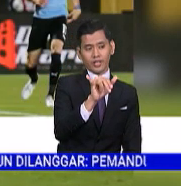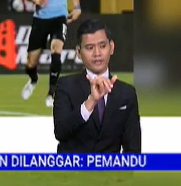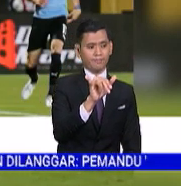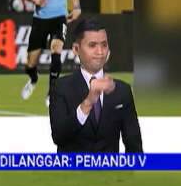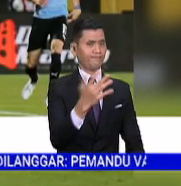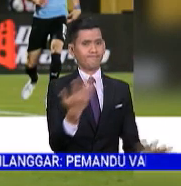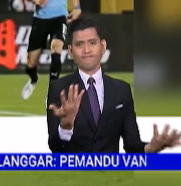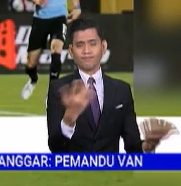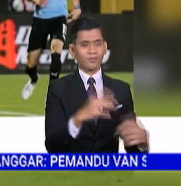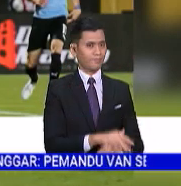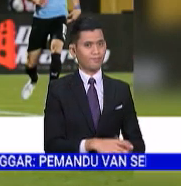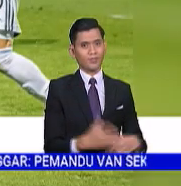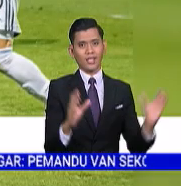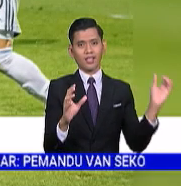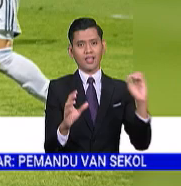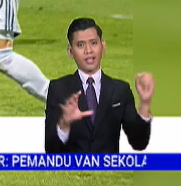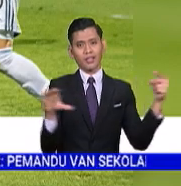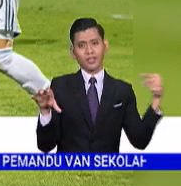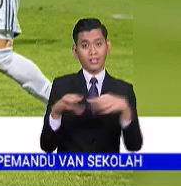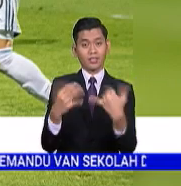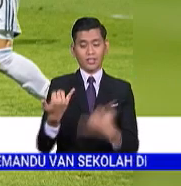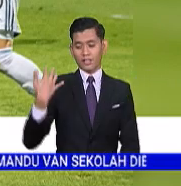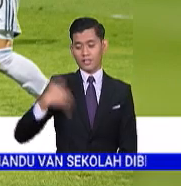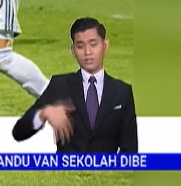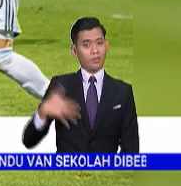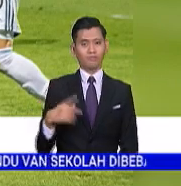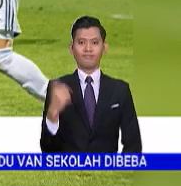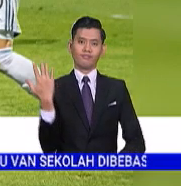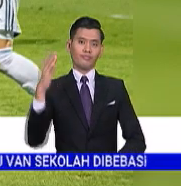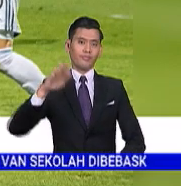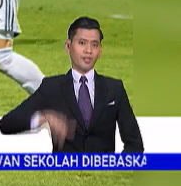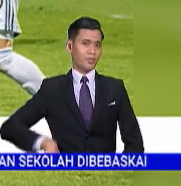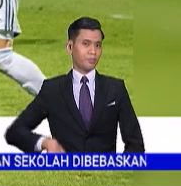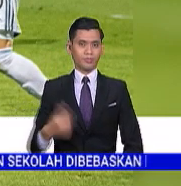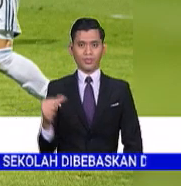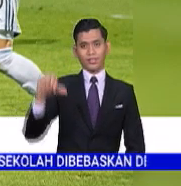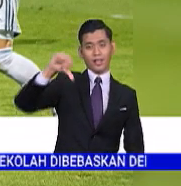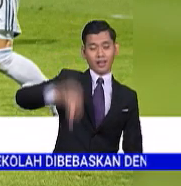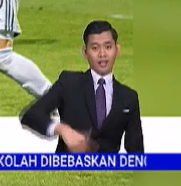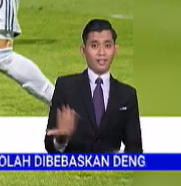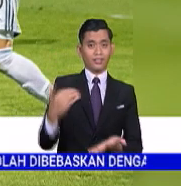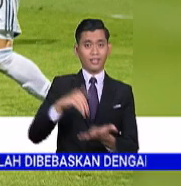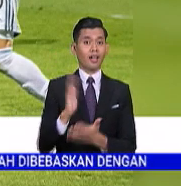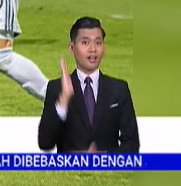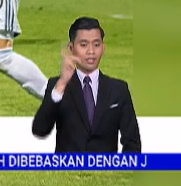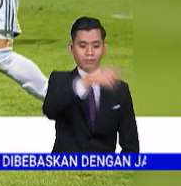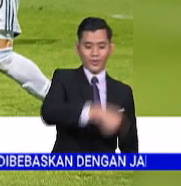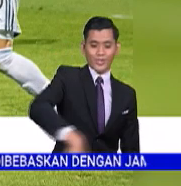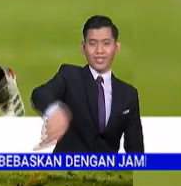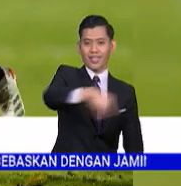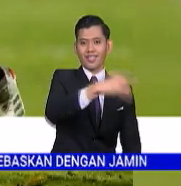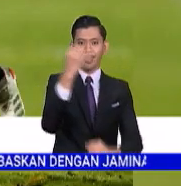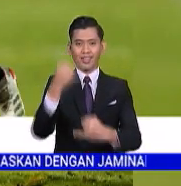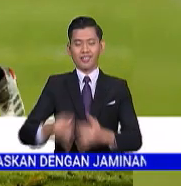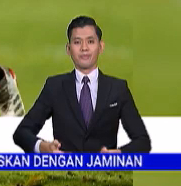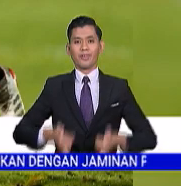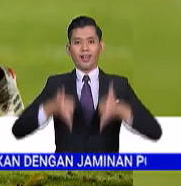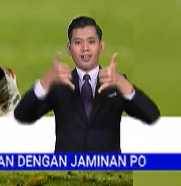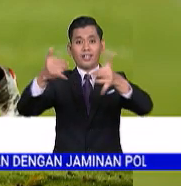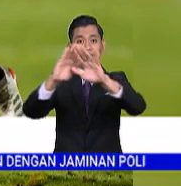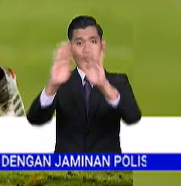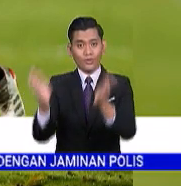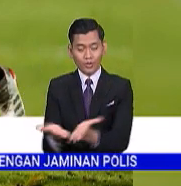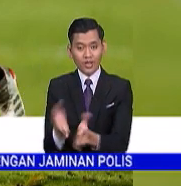sendiri. Kini Argentina yang belum tewas dalam 26 perlawanan akan kepusingan akhir Piala Dunia